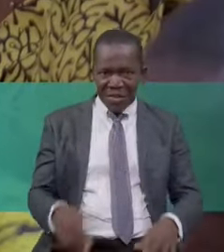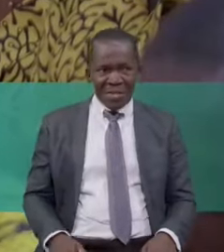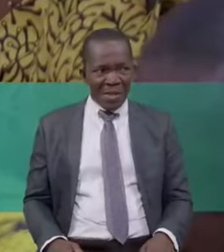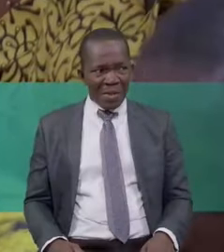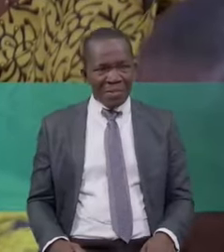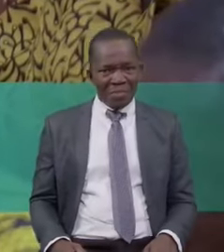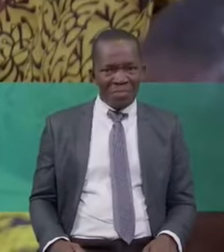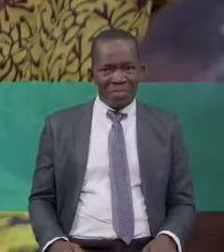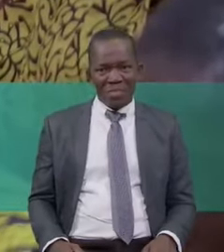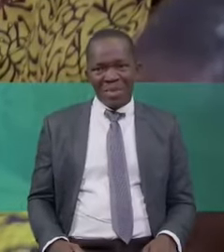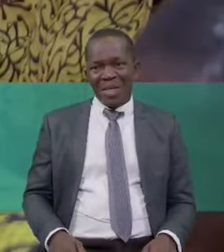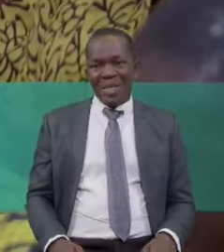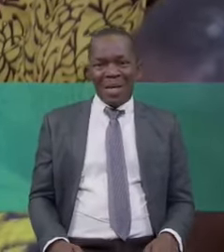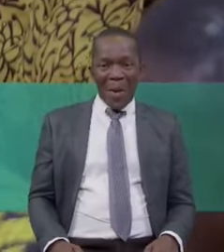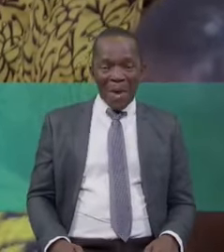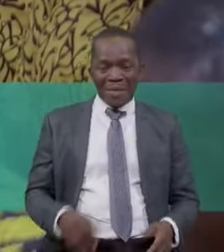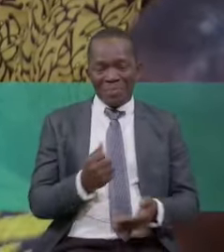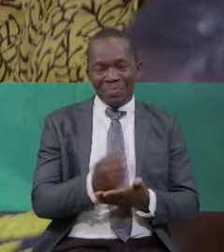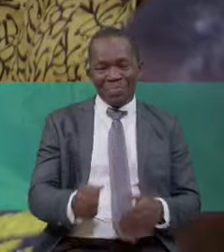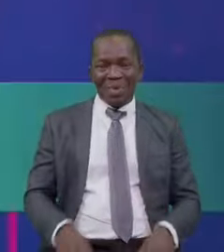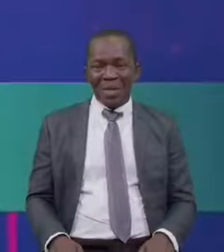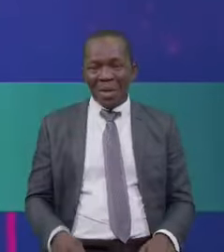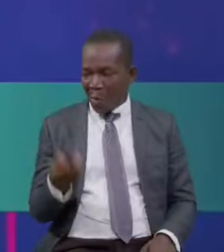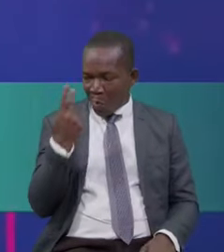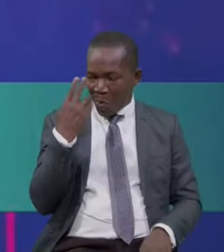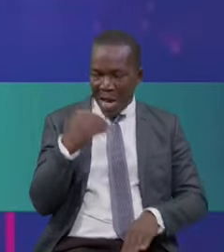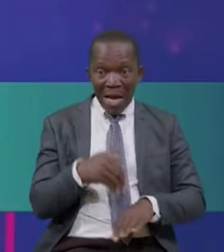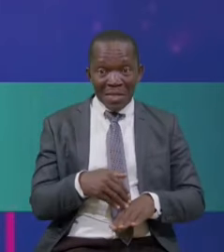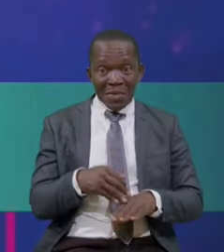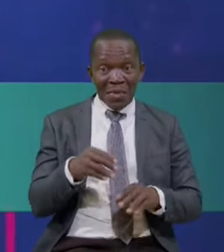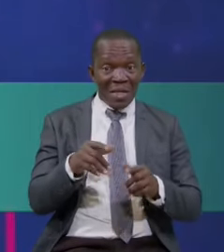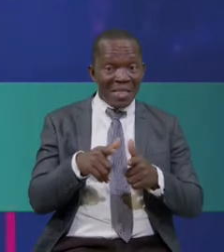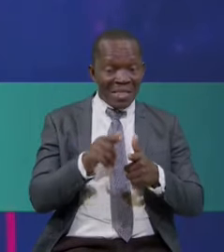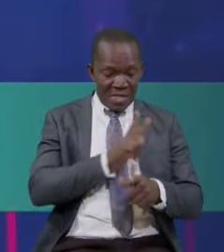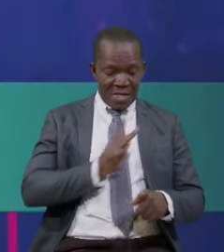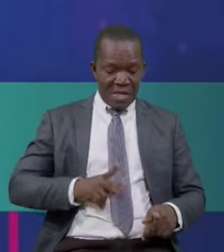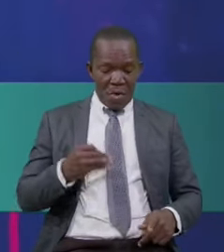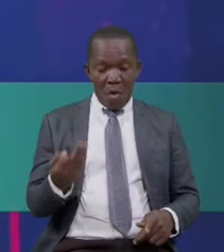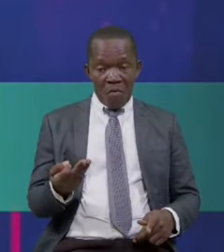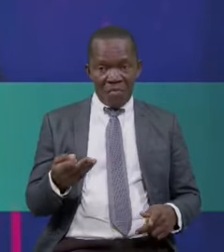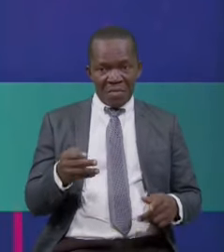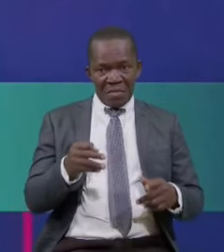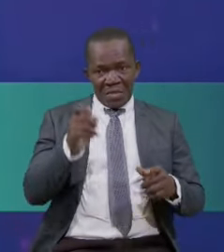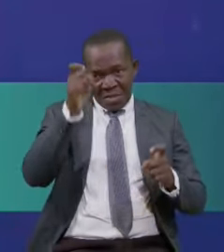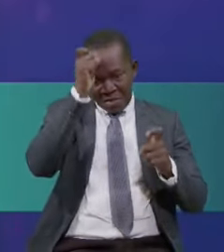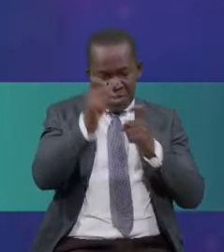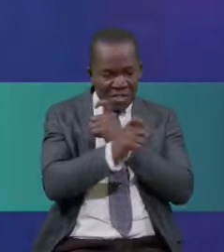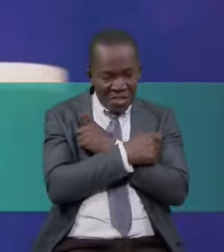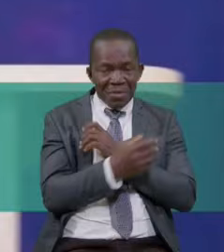copier regardez pharaon les grands hommes sont toujours insensés il